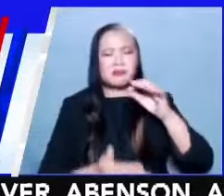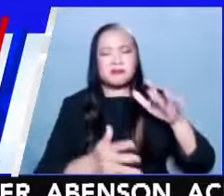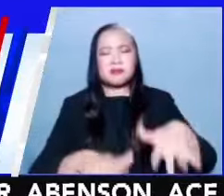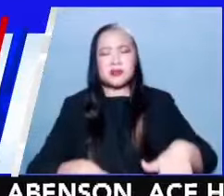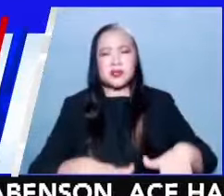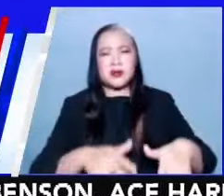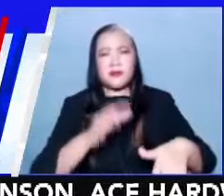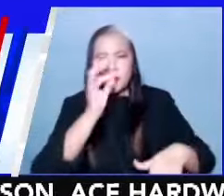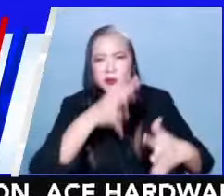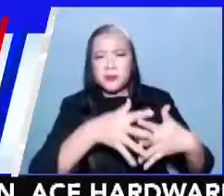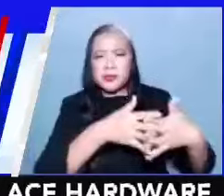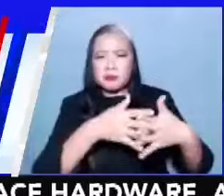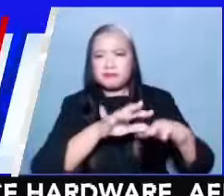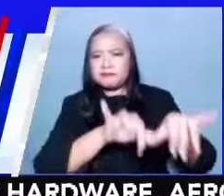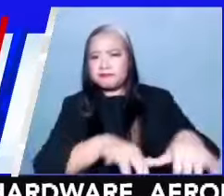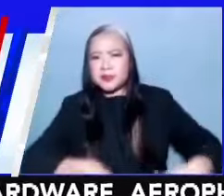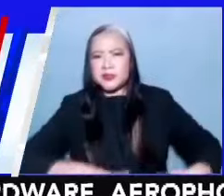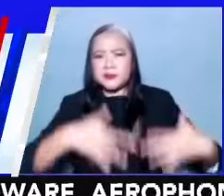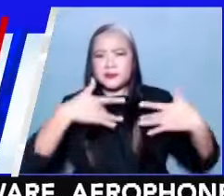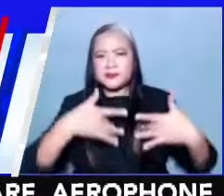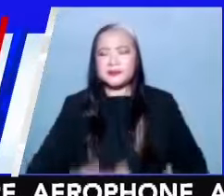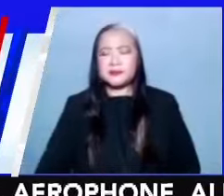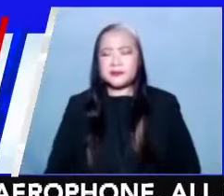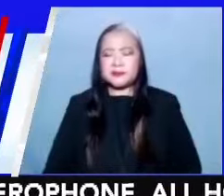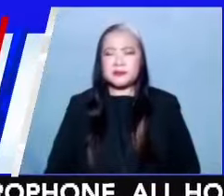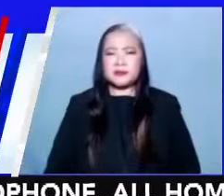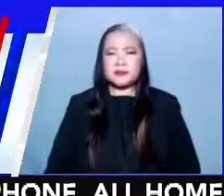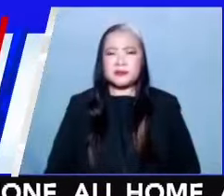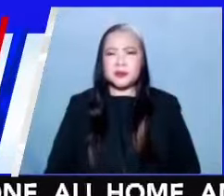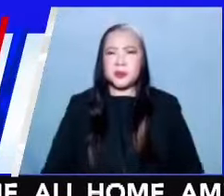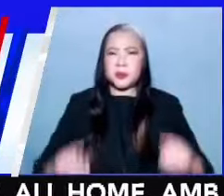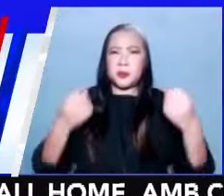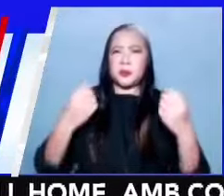po. Ngayon, dahil po sa dami